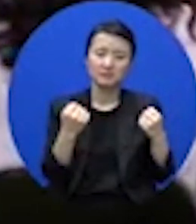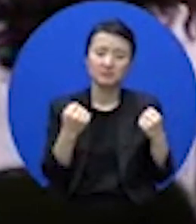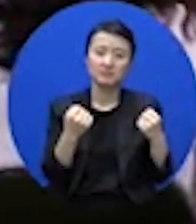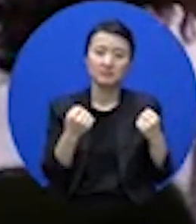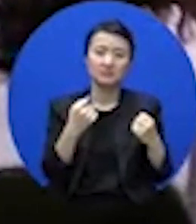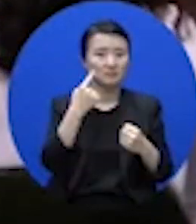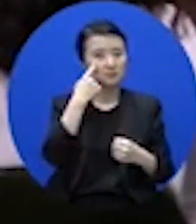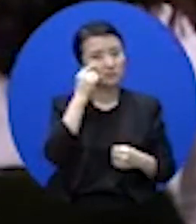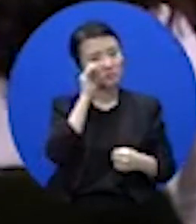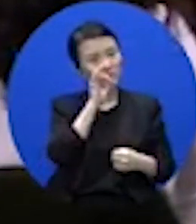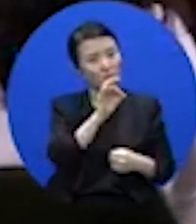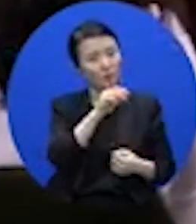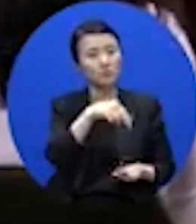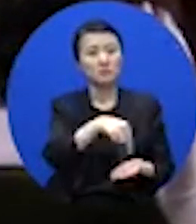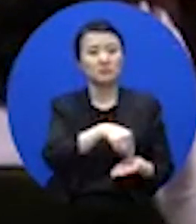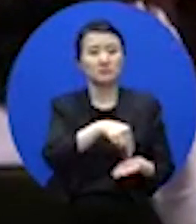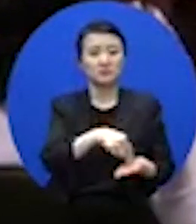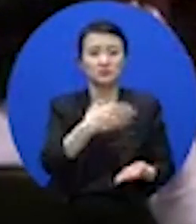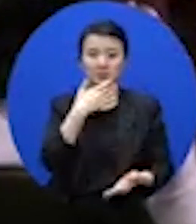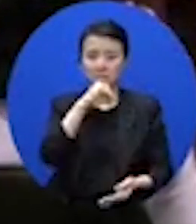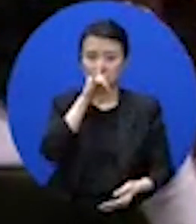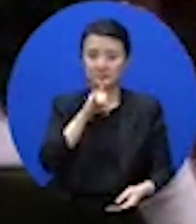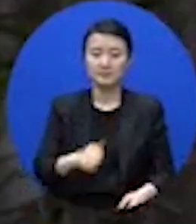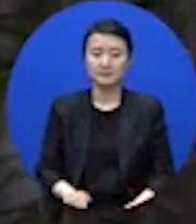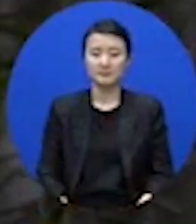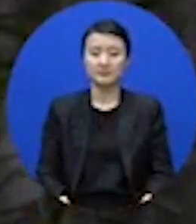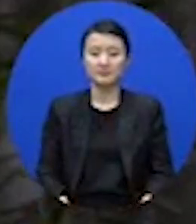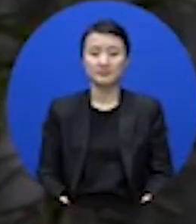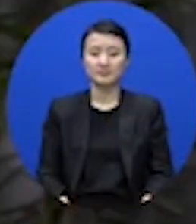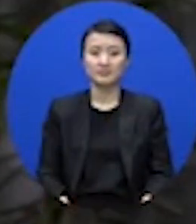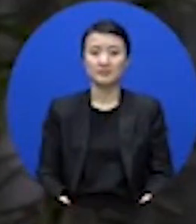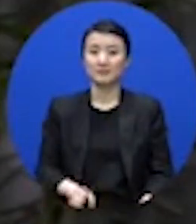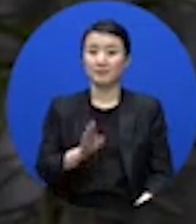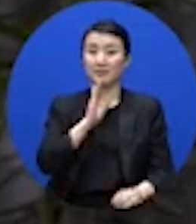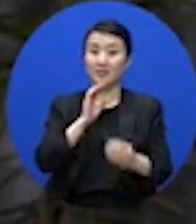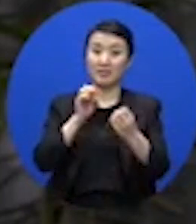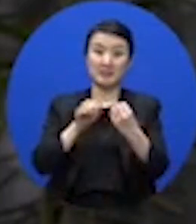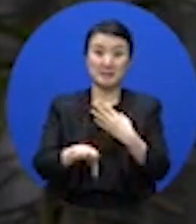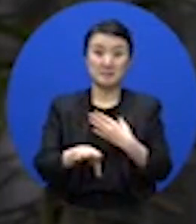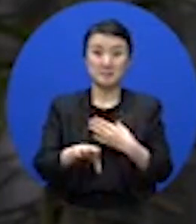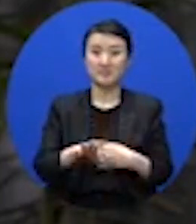거죠. 그렇죠? 근데 정답은